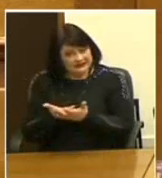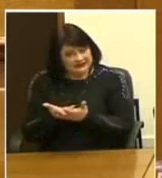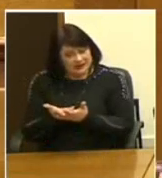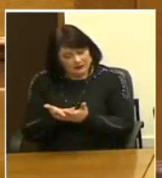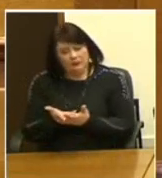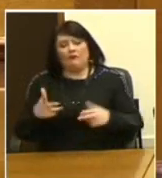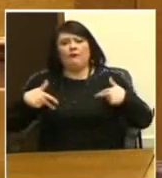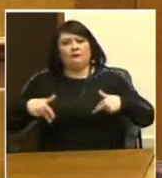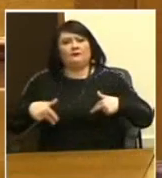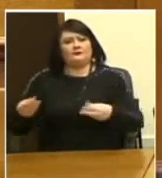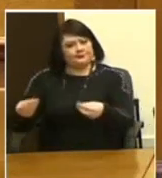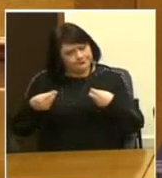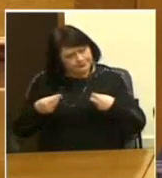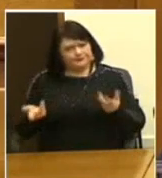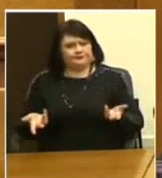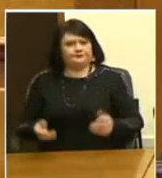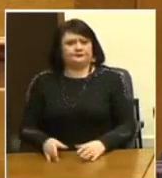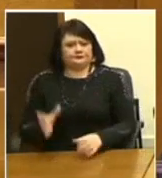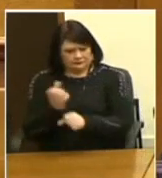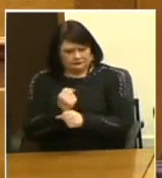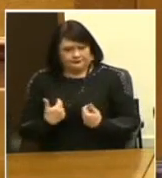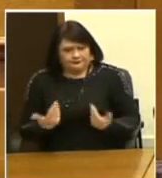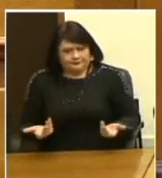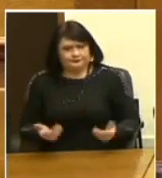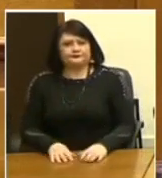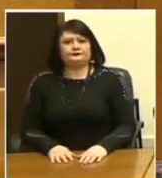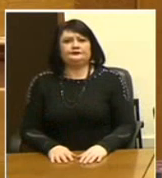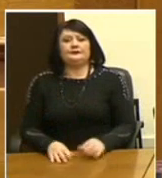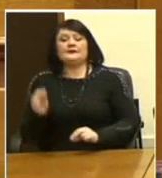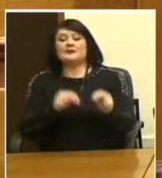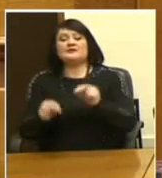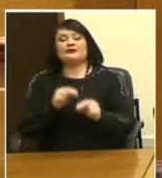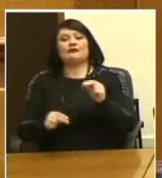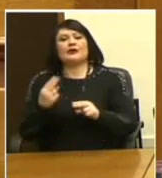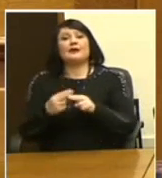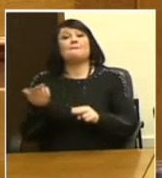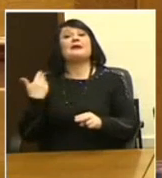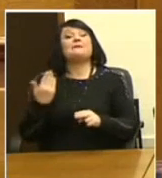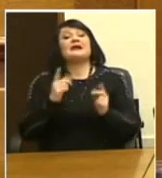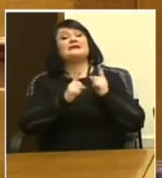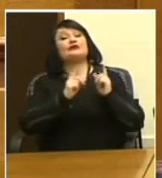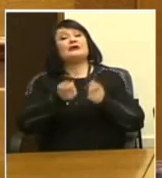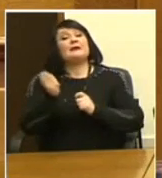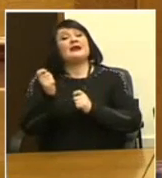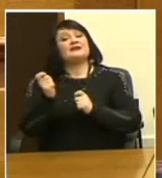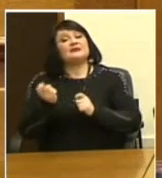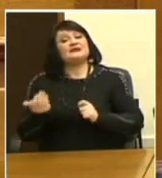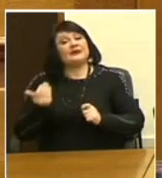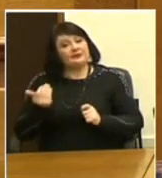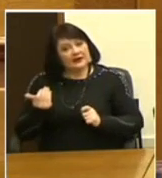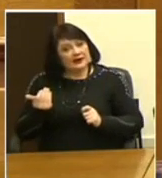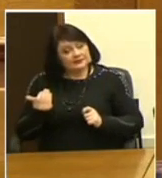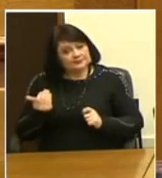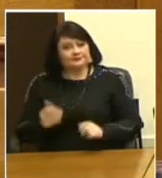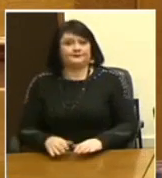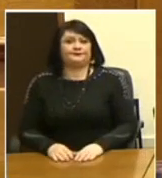κυβέρνηση πριν την ψηφοφορία την κρίσιμη για τη Συμφωνία των Πρεσπών, είναι θεσμική